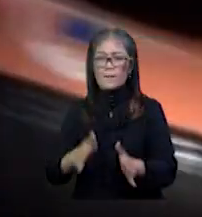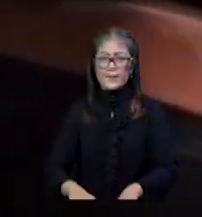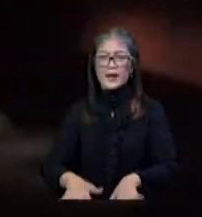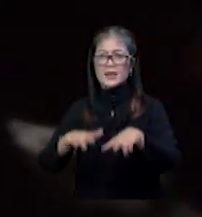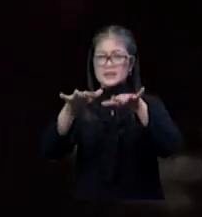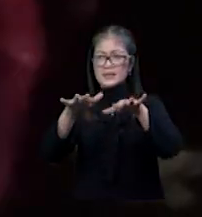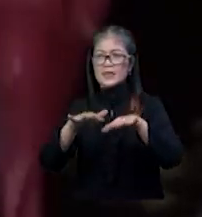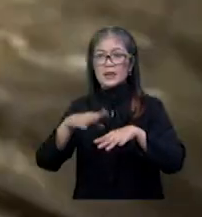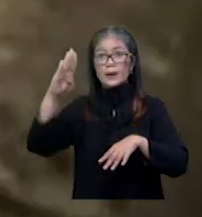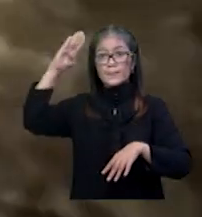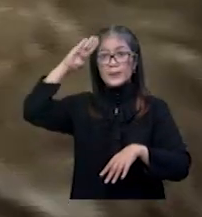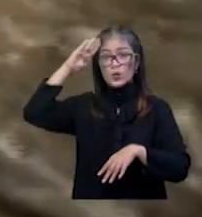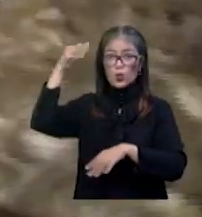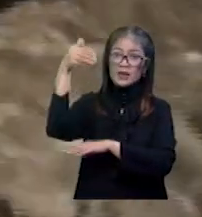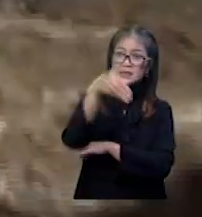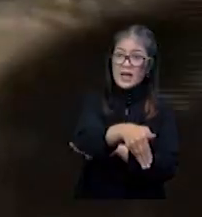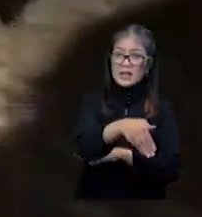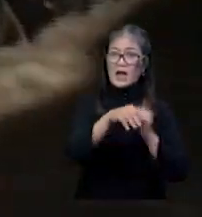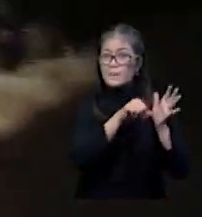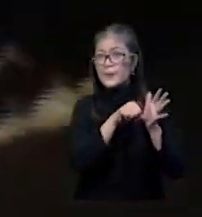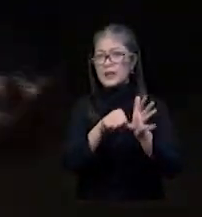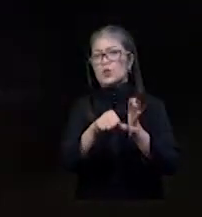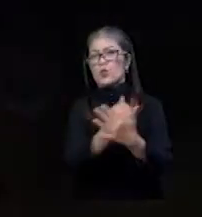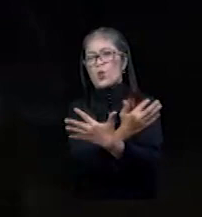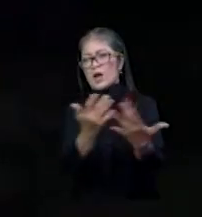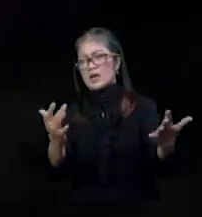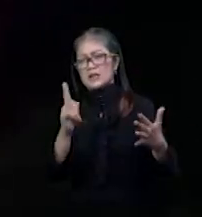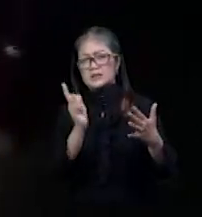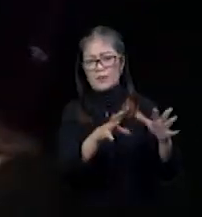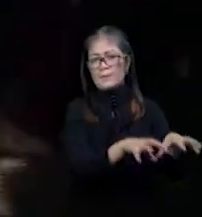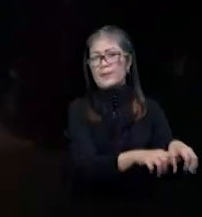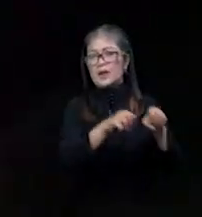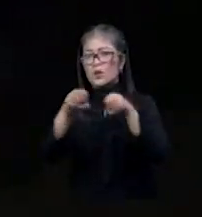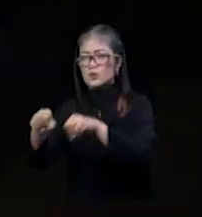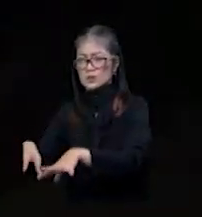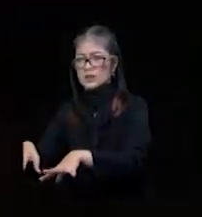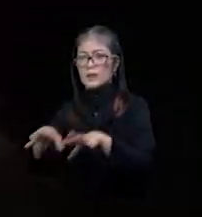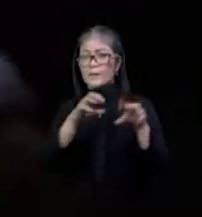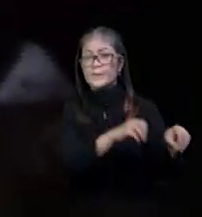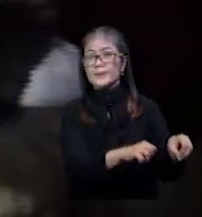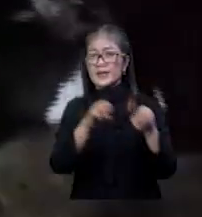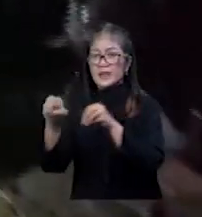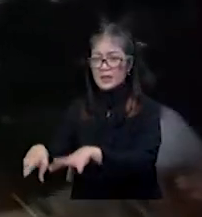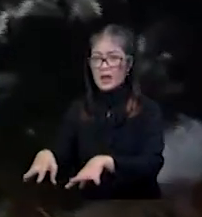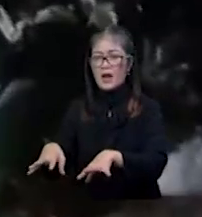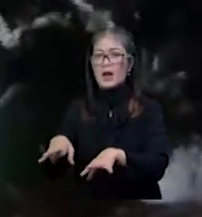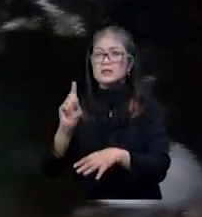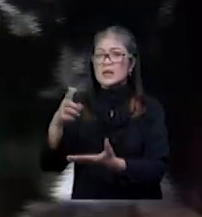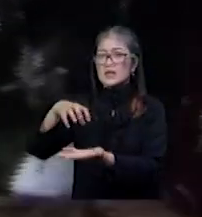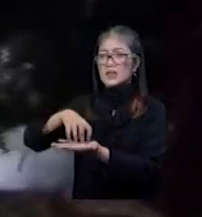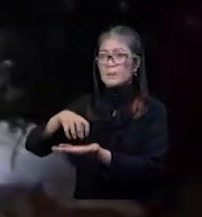proses evakuasi warga yang terjebak banjir satu persatu warga yang terjebak dievakuasi petugas ke lokasi yang lebih